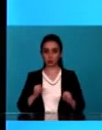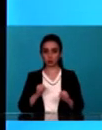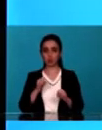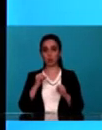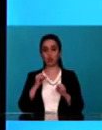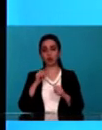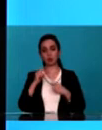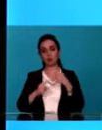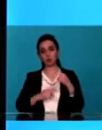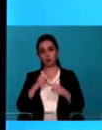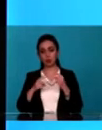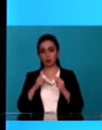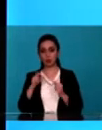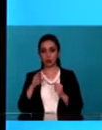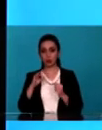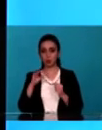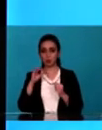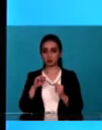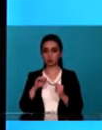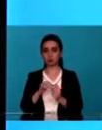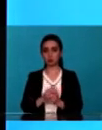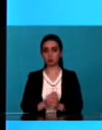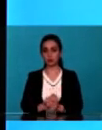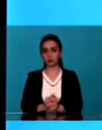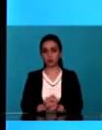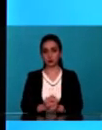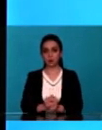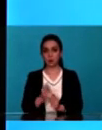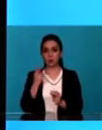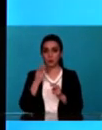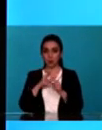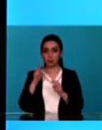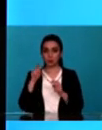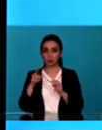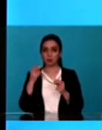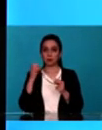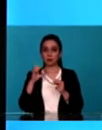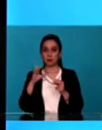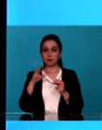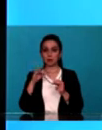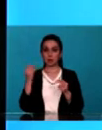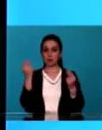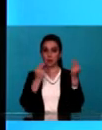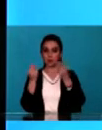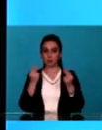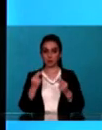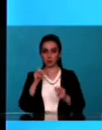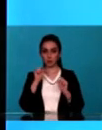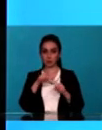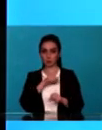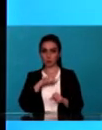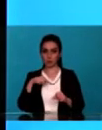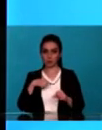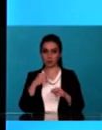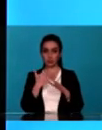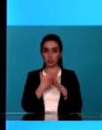Следующий элемент Scroll Sound Drop Faceted. При этом стиле вы можете рисовать элементы сами с